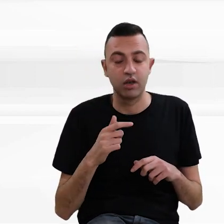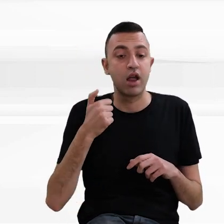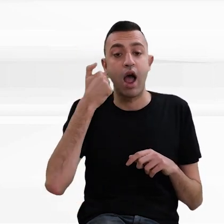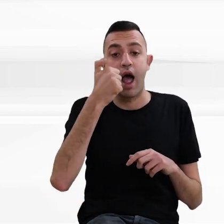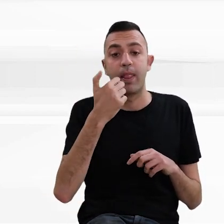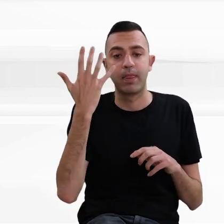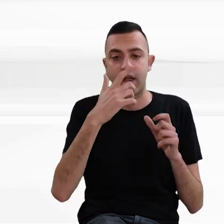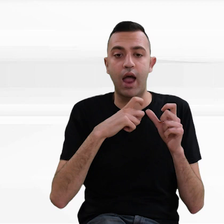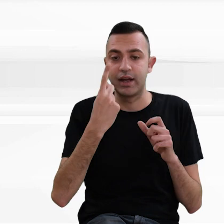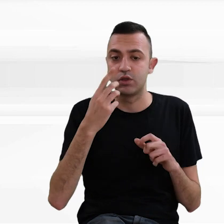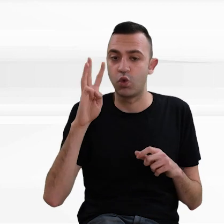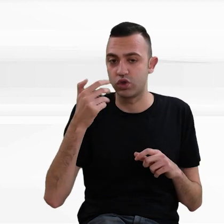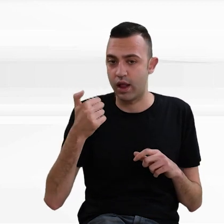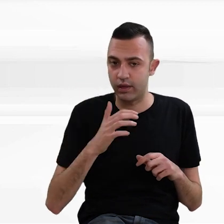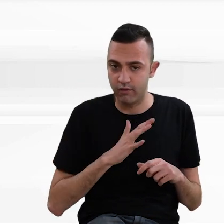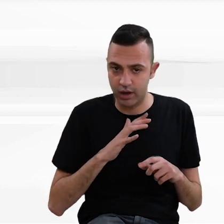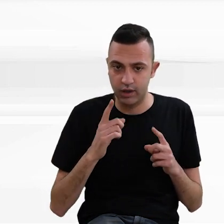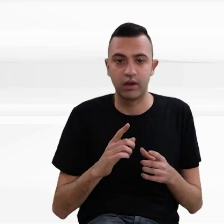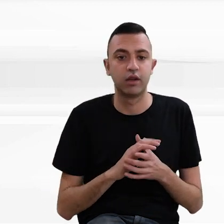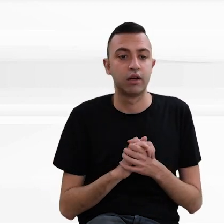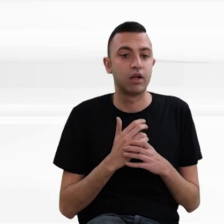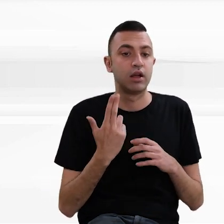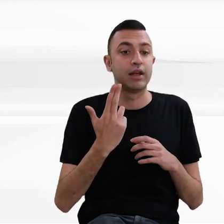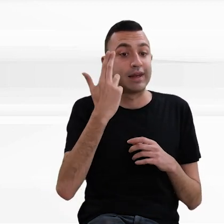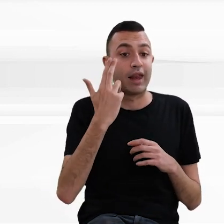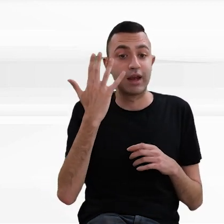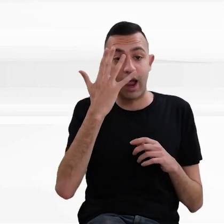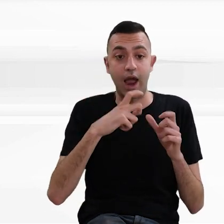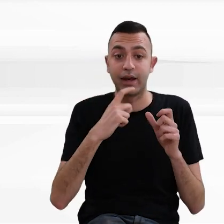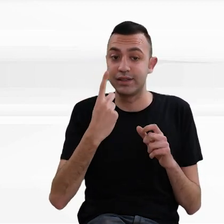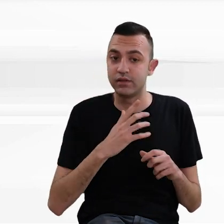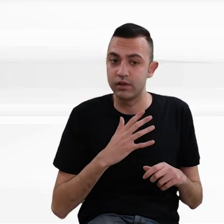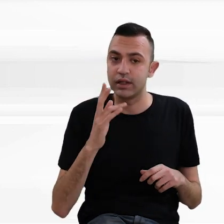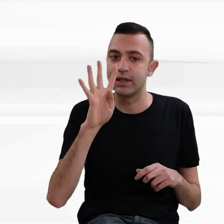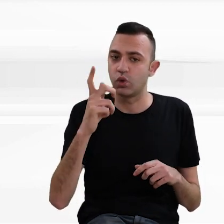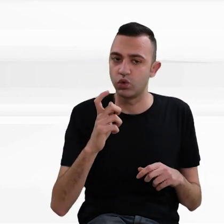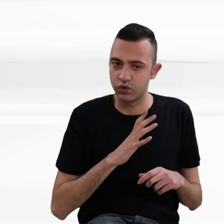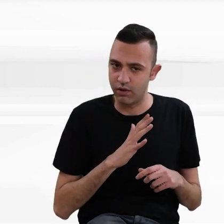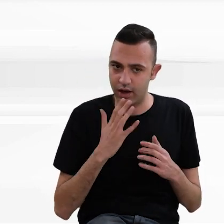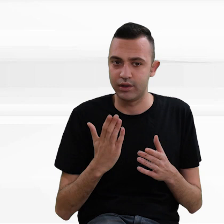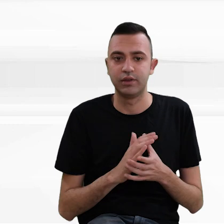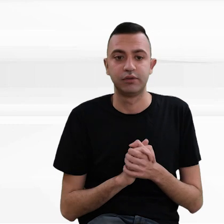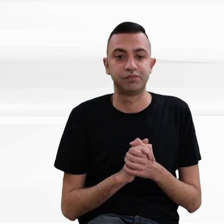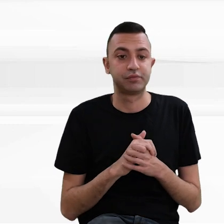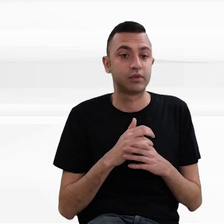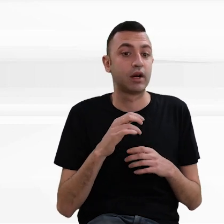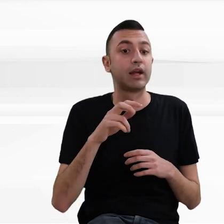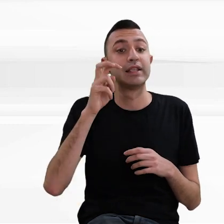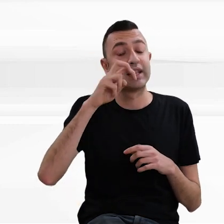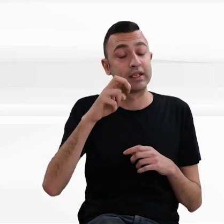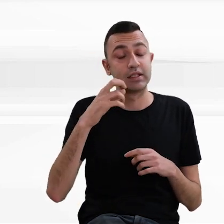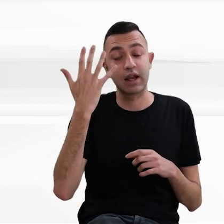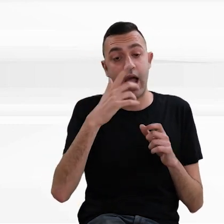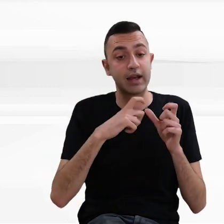16'nın karesi 36 var 7'nin Karesi 49 var 8'in Karesi